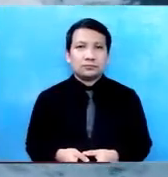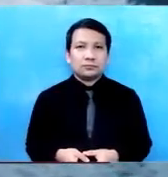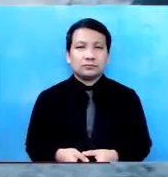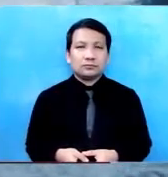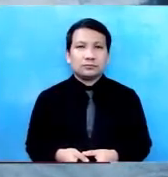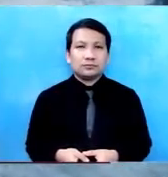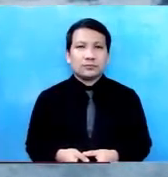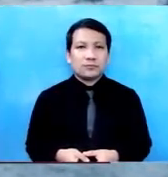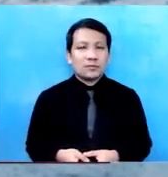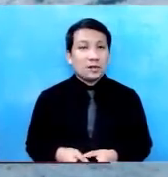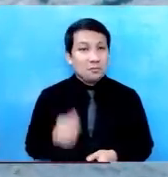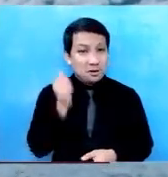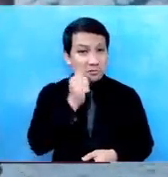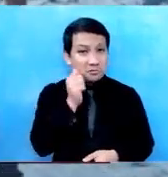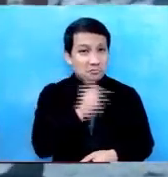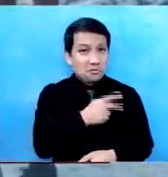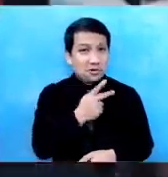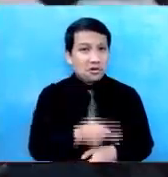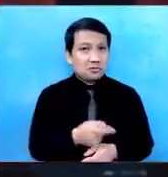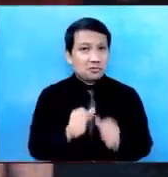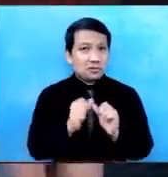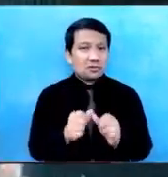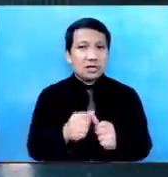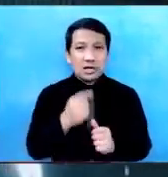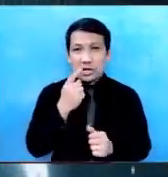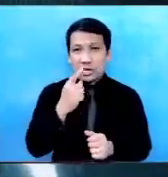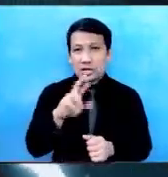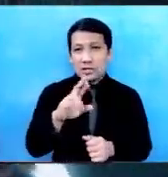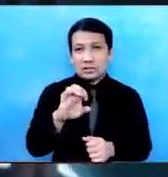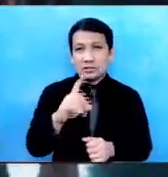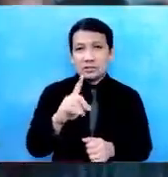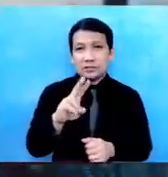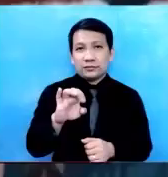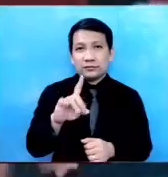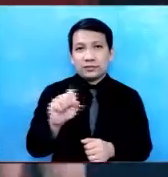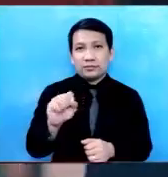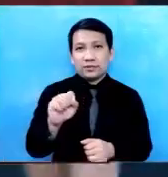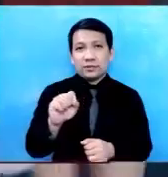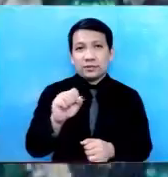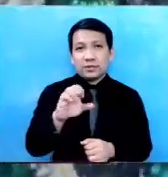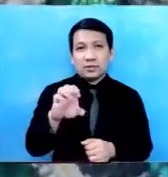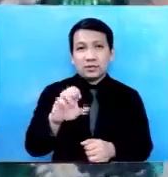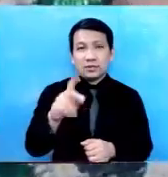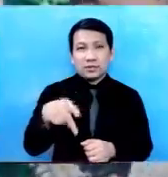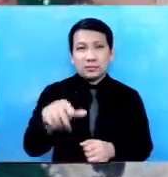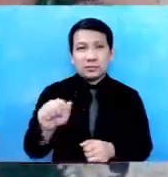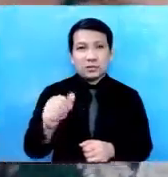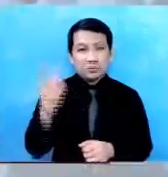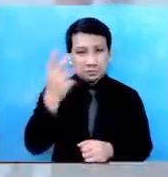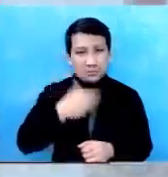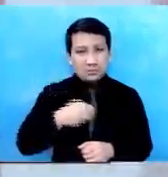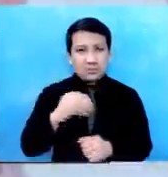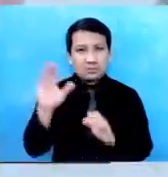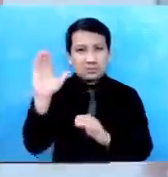Girl Power naman! Red Velvet plus Aespa equals Beautiful Christmas!